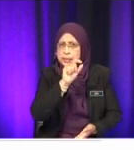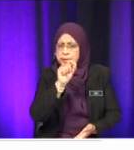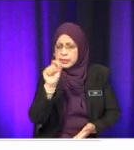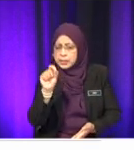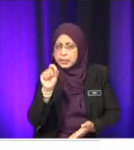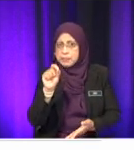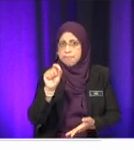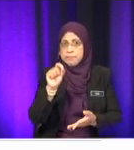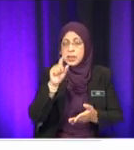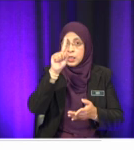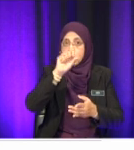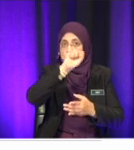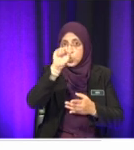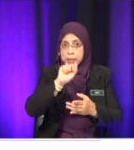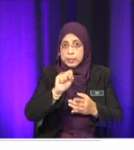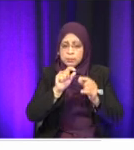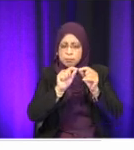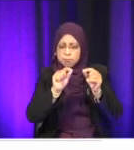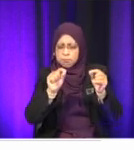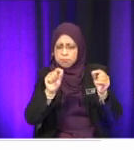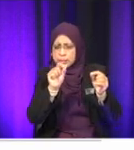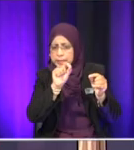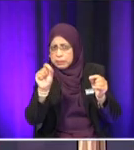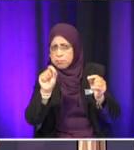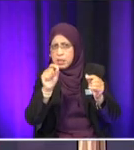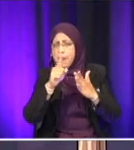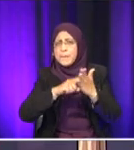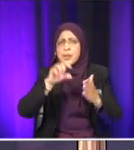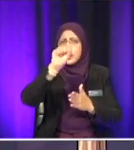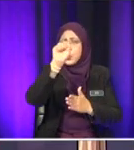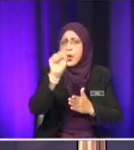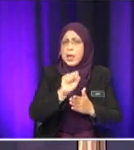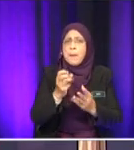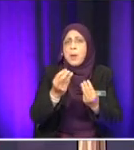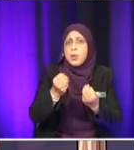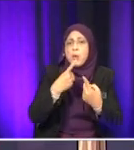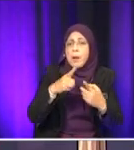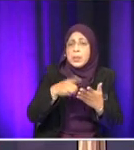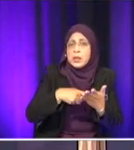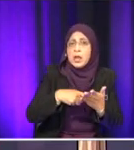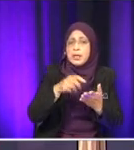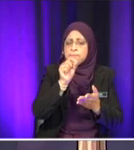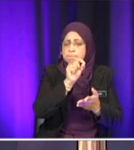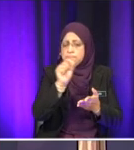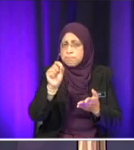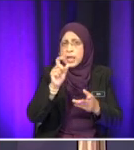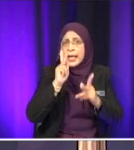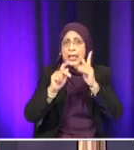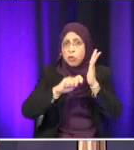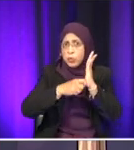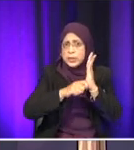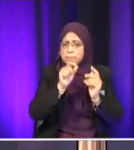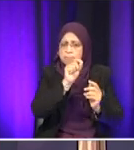dan kita kadang-kadang murid kita keliru bilamana kata kunci tidak digariskan